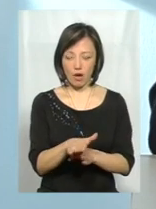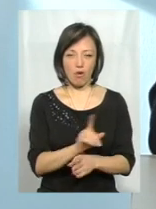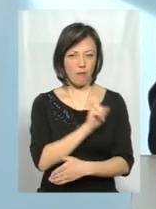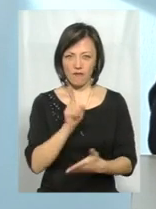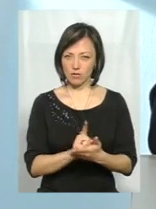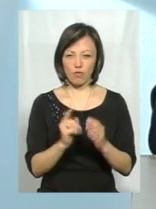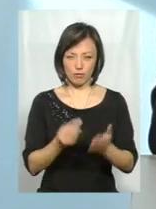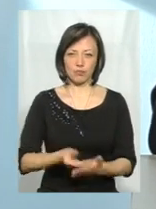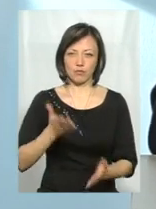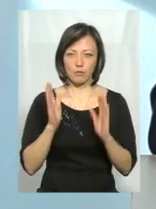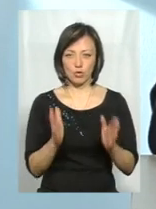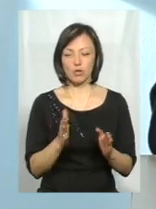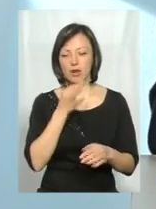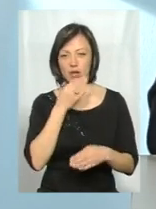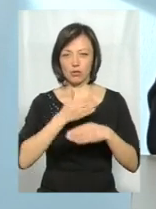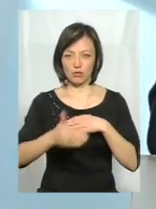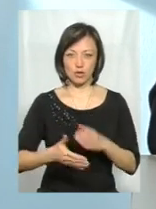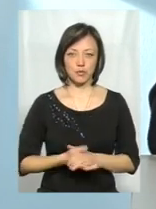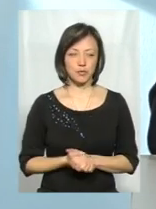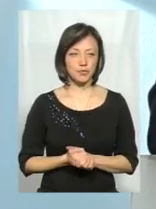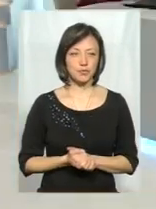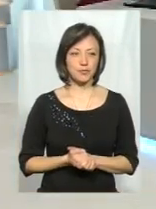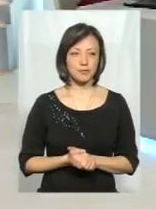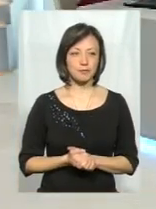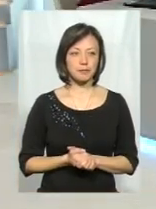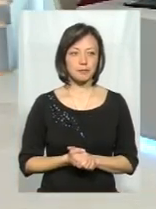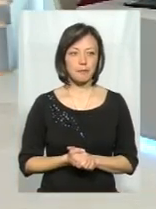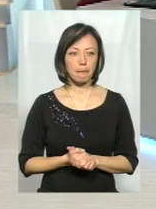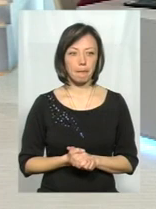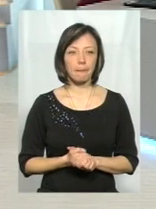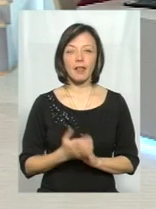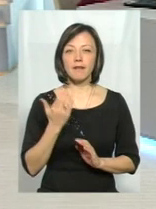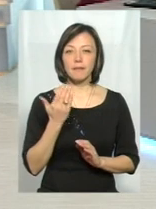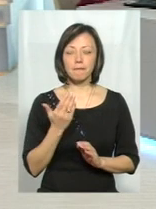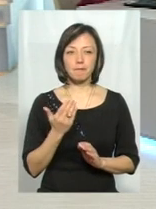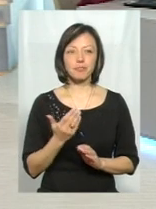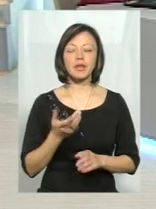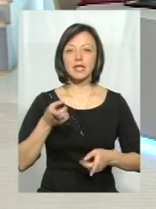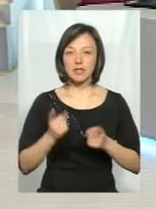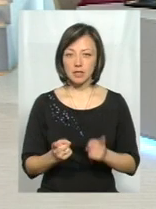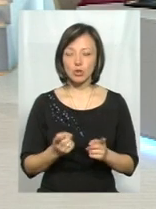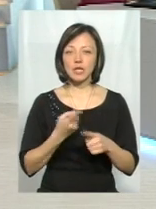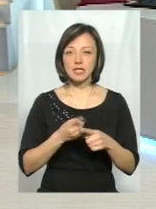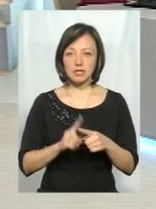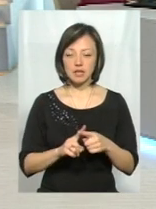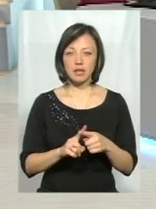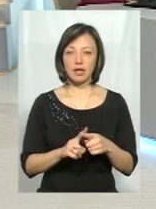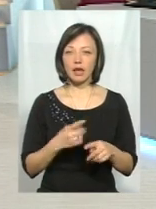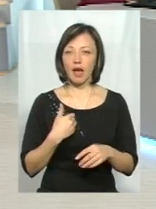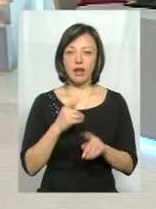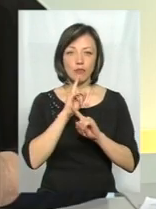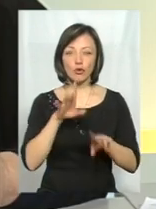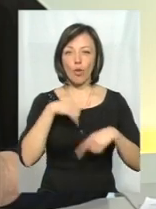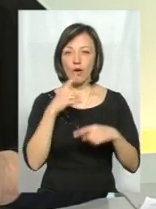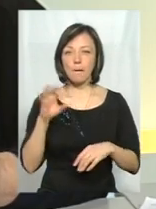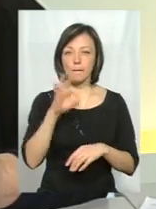Обов'язково потягне, хочемо ми цього чи не хочемо. І ви підтверджуєте, Михайло Дмитрович, дійсно, що ви... я не буду